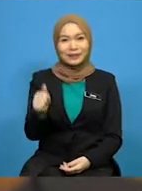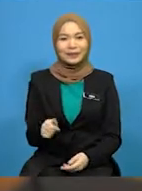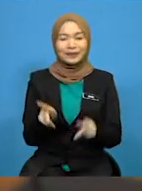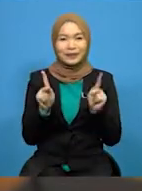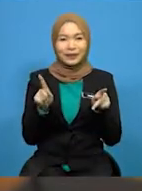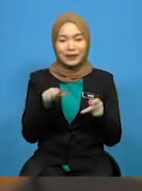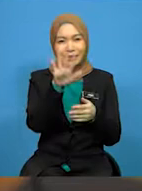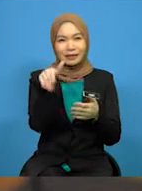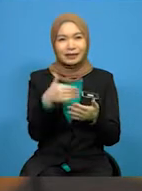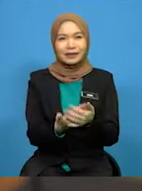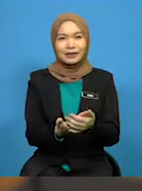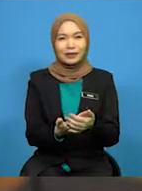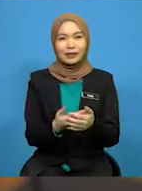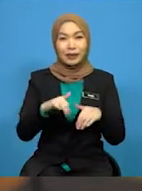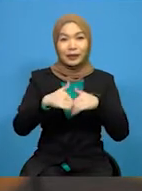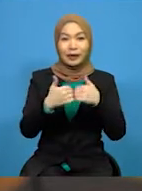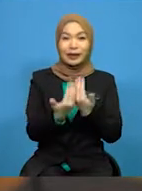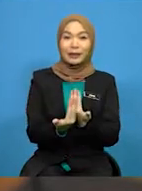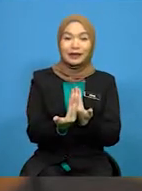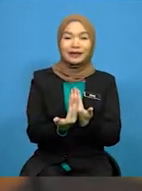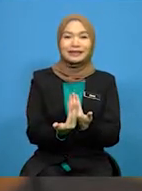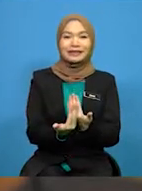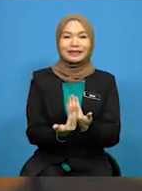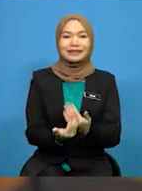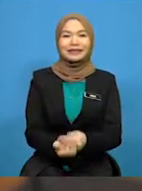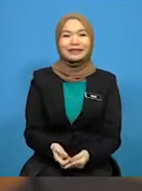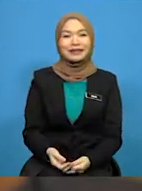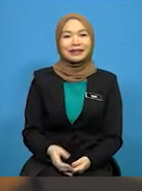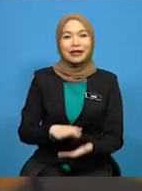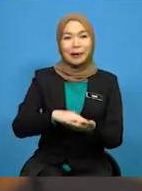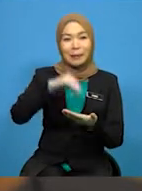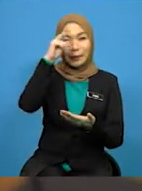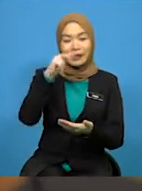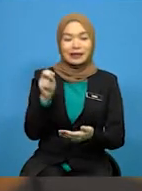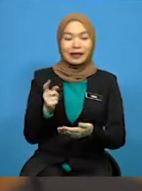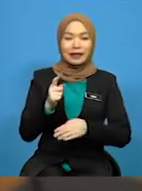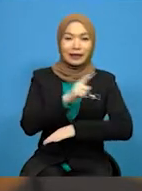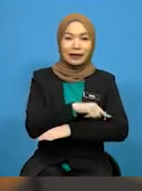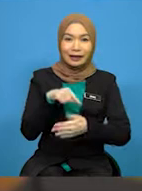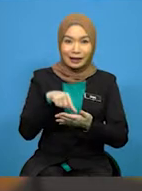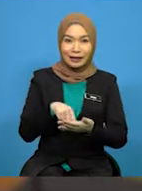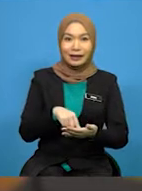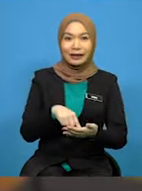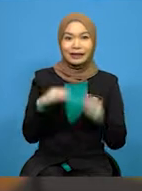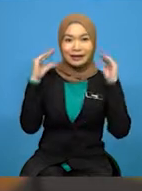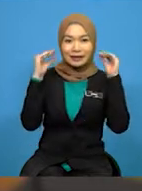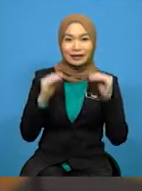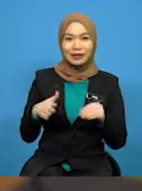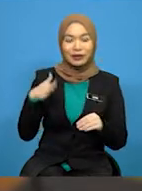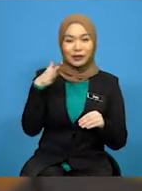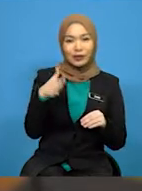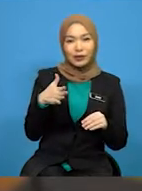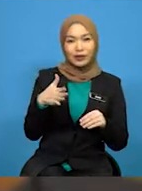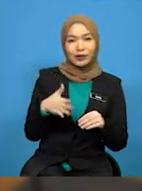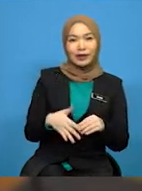Assalamualaikum para pelajar sekalian. Bagaimana dengan forum Sembang Santai Ekonomi tadi? Dalam segmen ini, cikgu akan kendalikan sesi